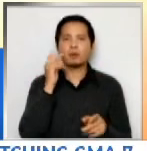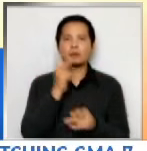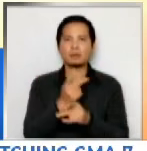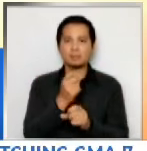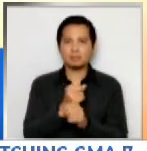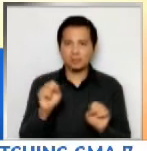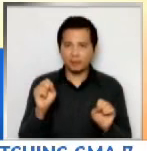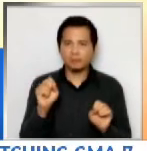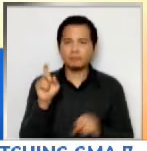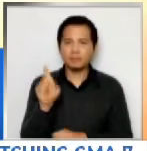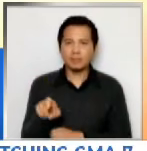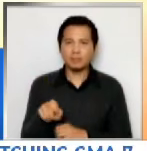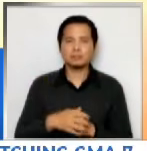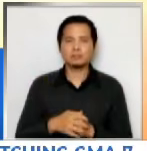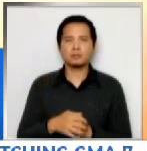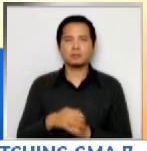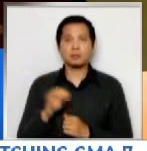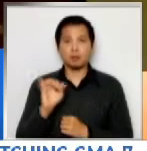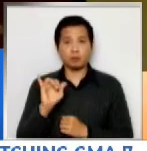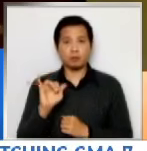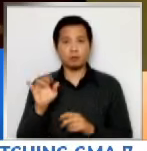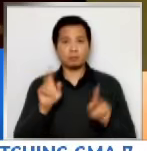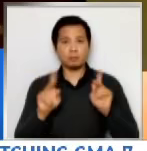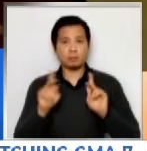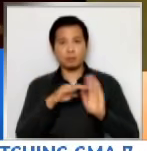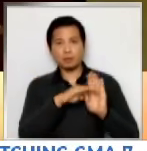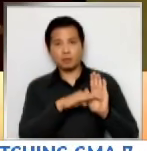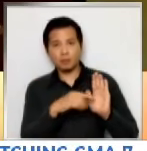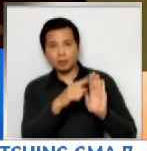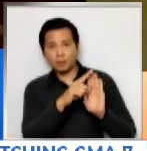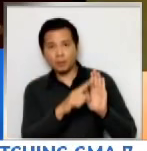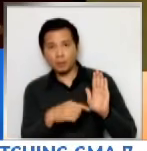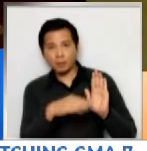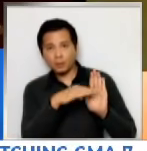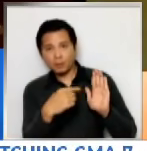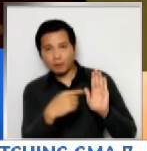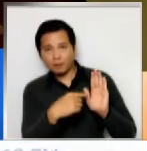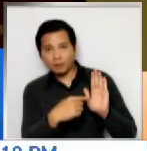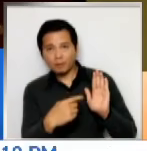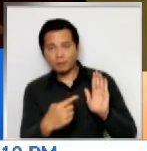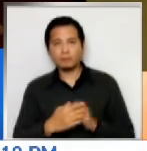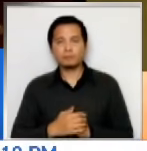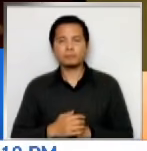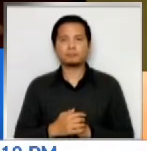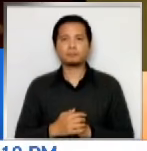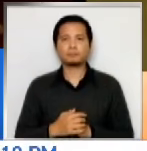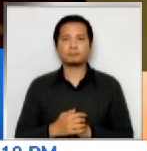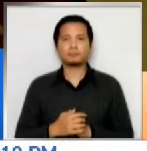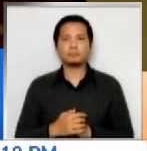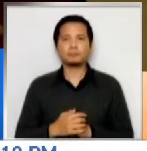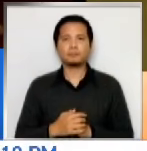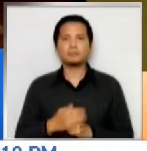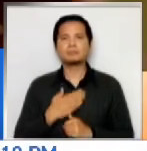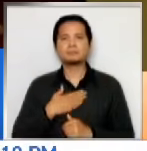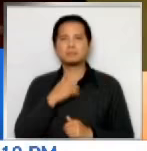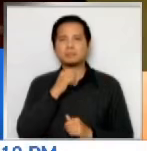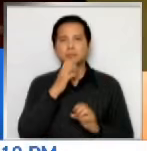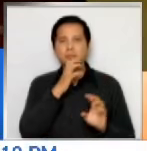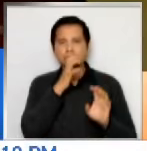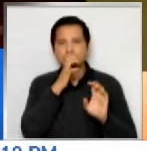ba? At para dun sa mga alagad ng batas natin, ay huwag masyadong stricto kung minsan it's an emergency. Or